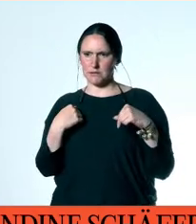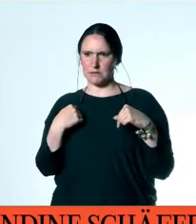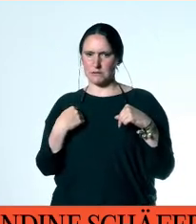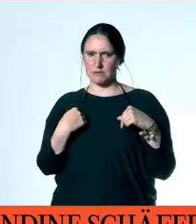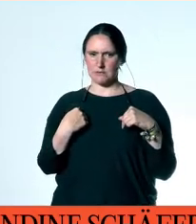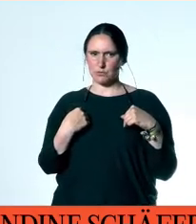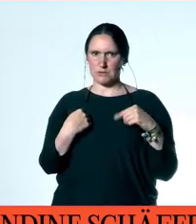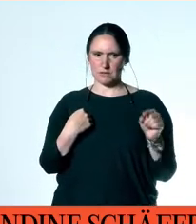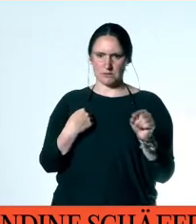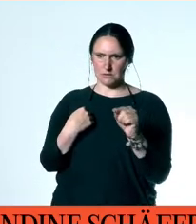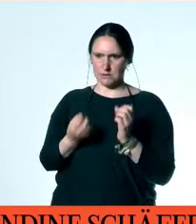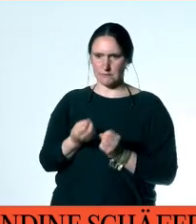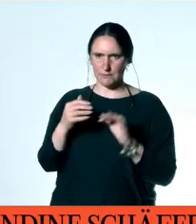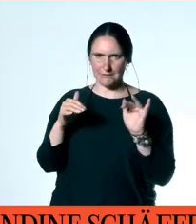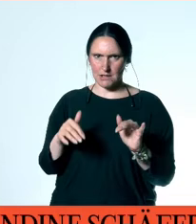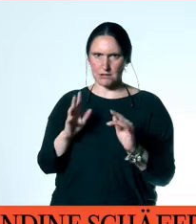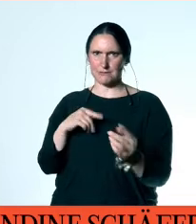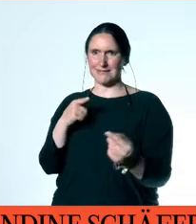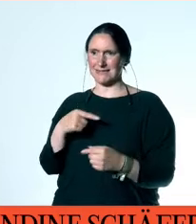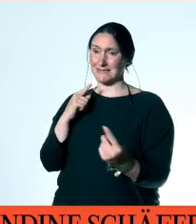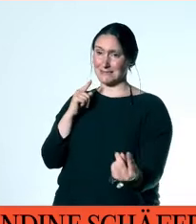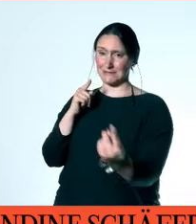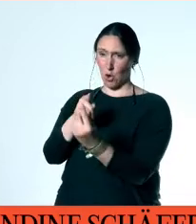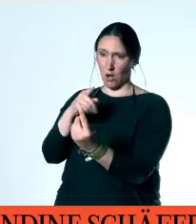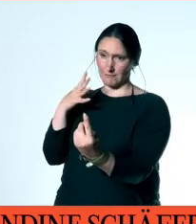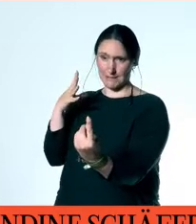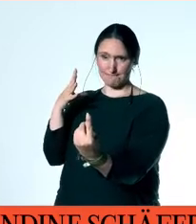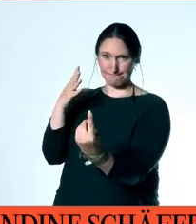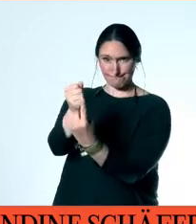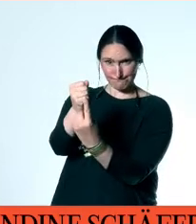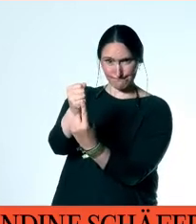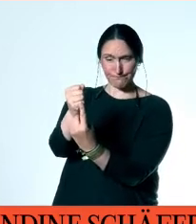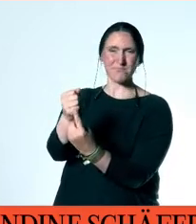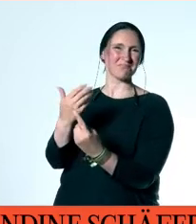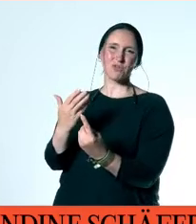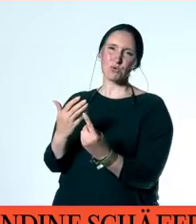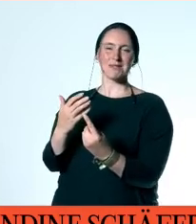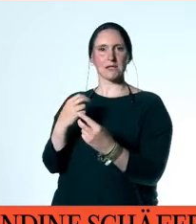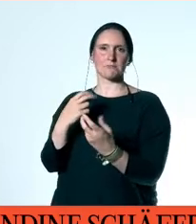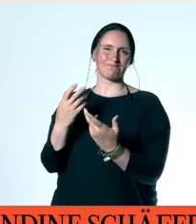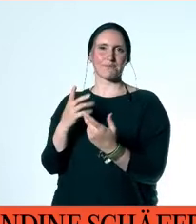Wir als Gruppe gehen gemeinsam vor.